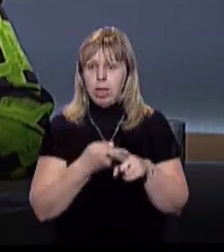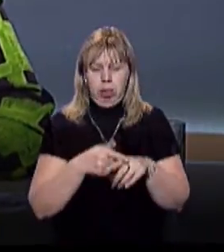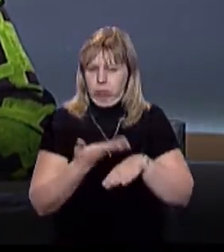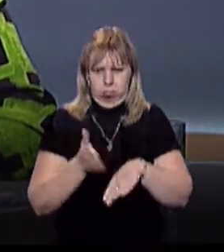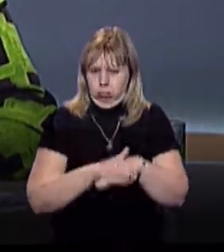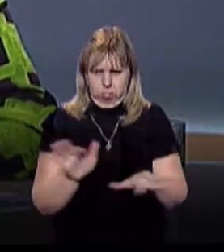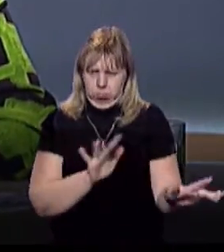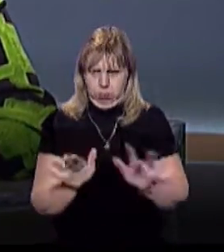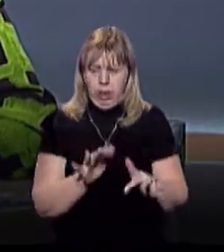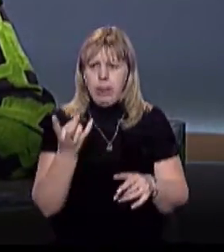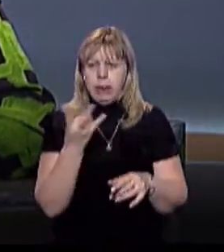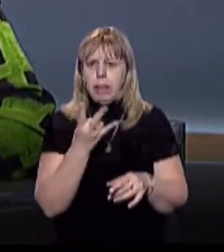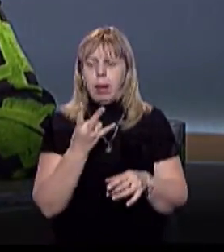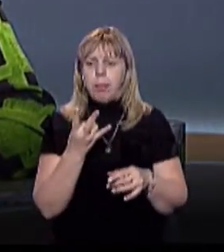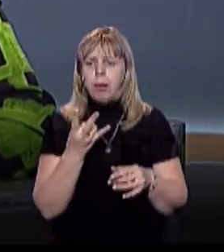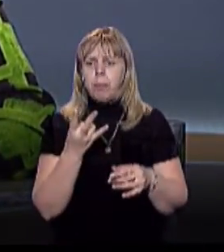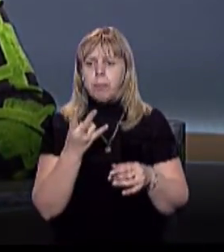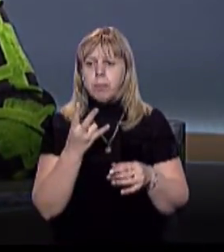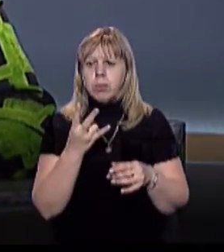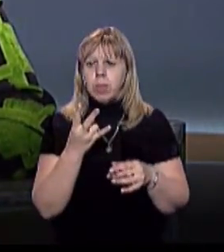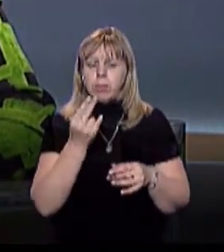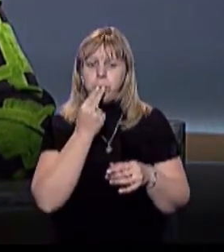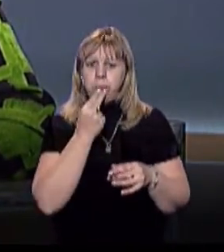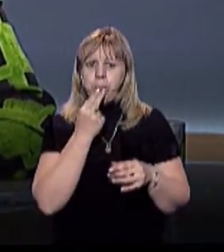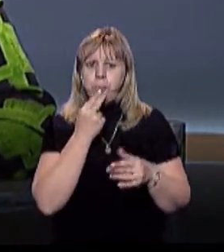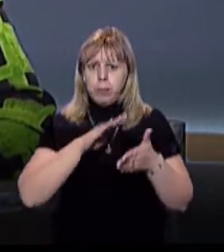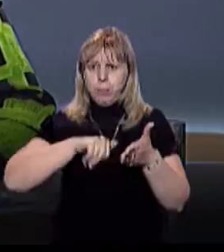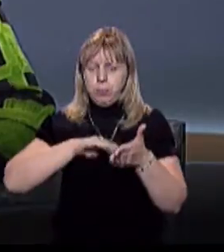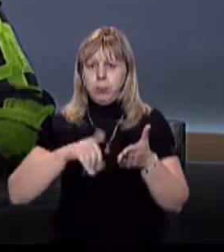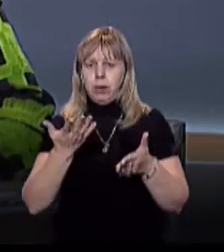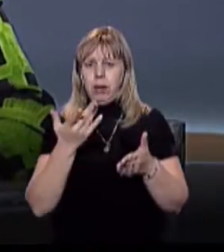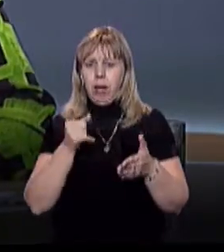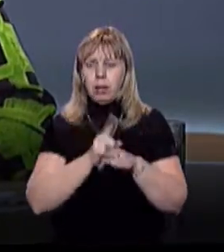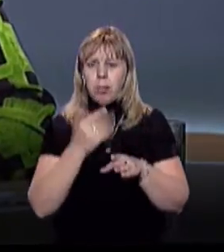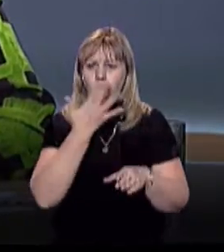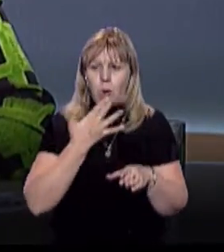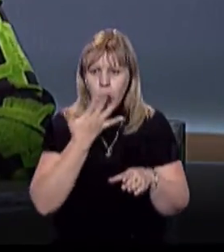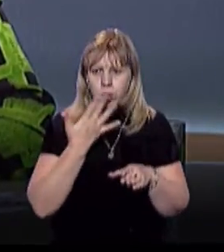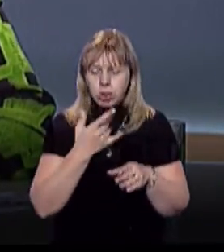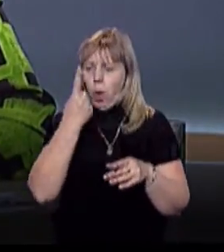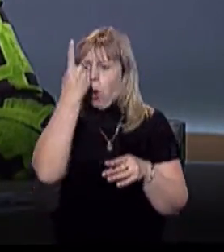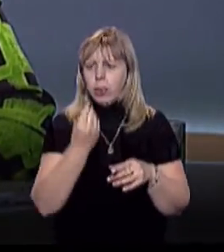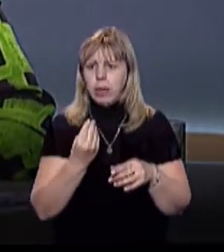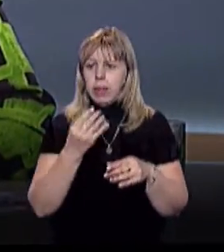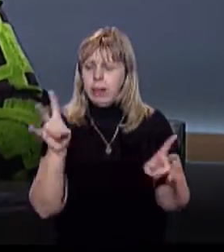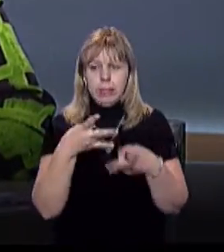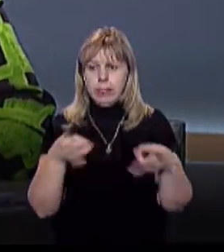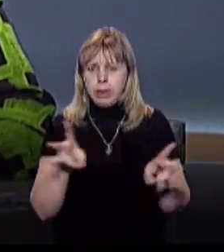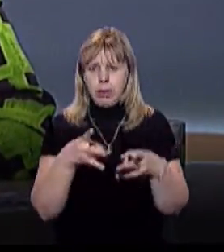складна процедура. Треба обмежити в харчуванні гострої їжі, за добу не треба